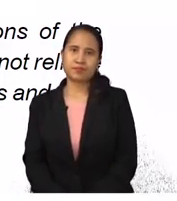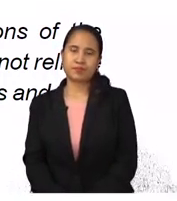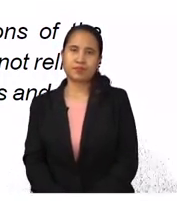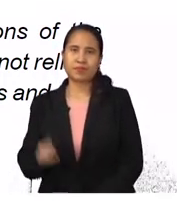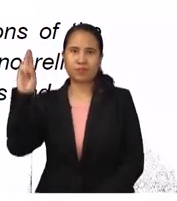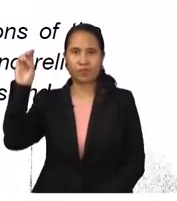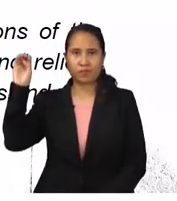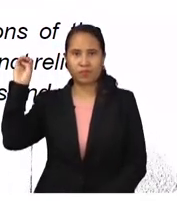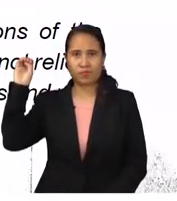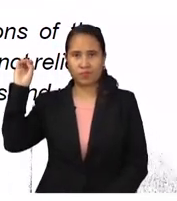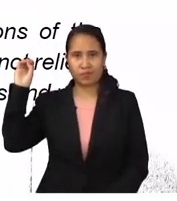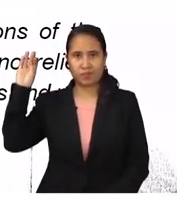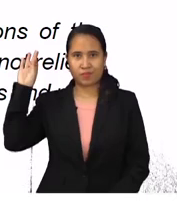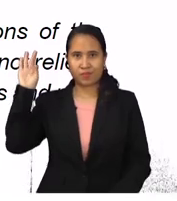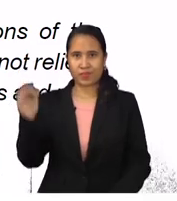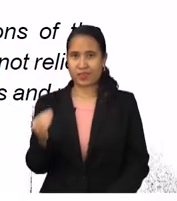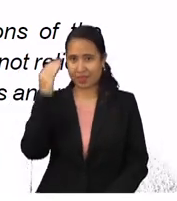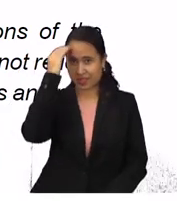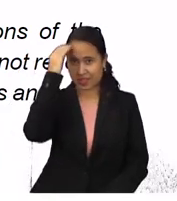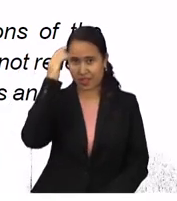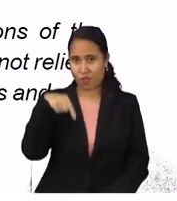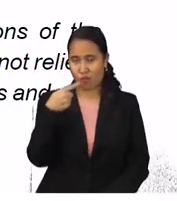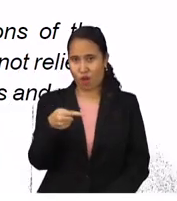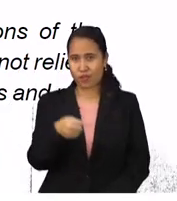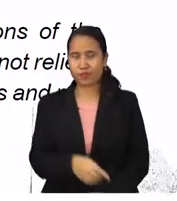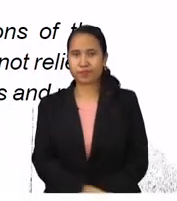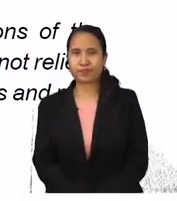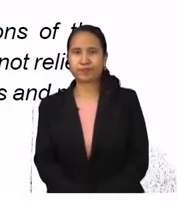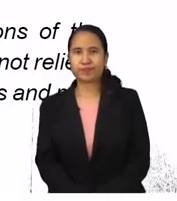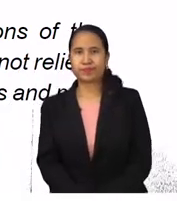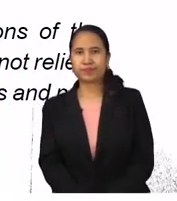Het Hof neemt het volgende mee overweging.